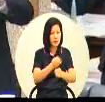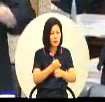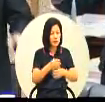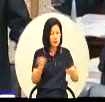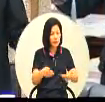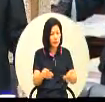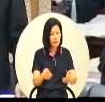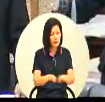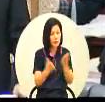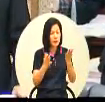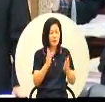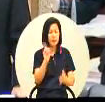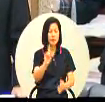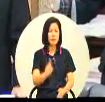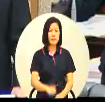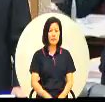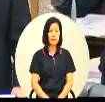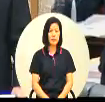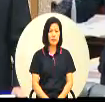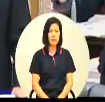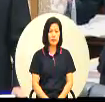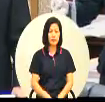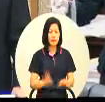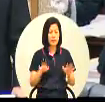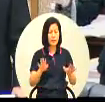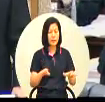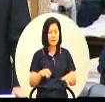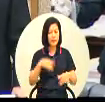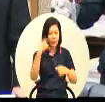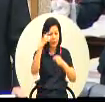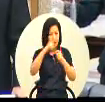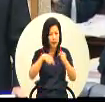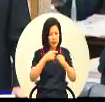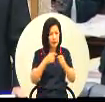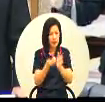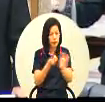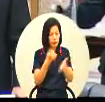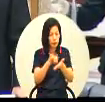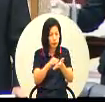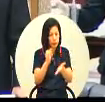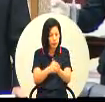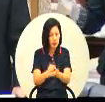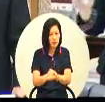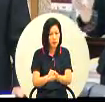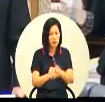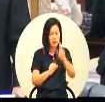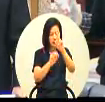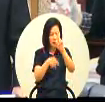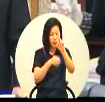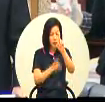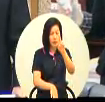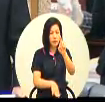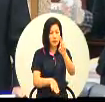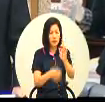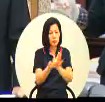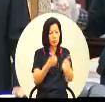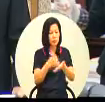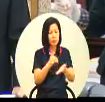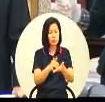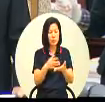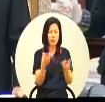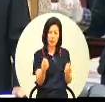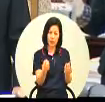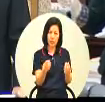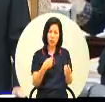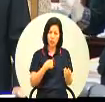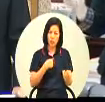我们现在已经在审明年度的预算，你要讲告你对不有声，阮谢不为公，没有话